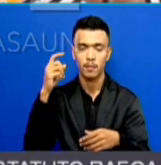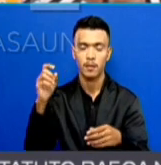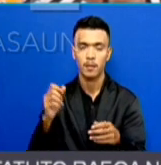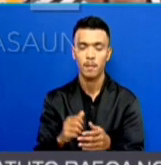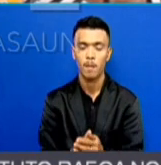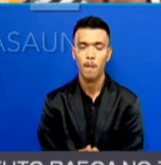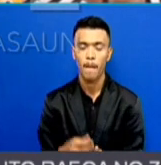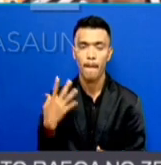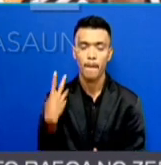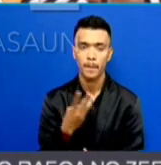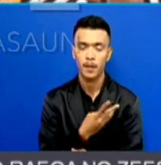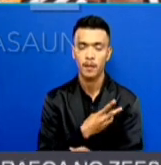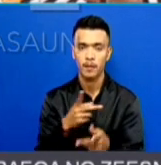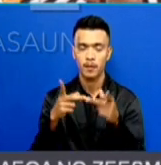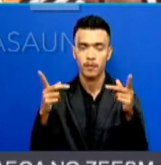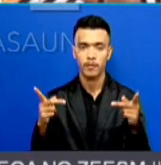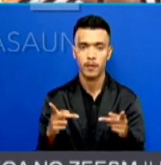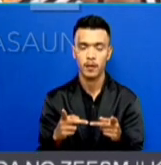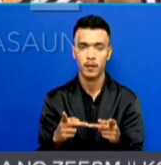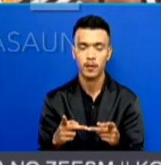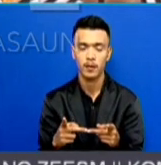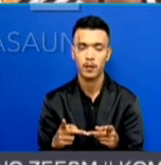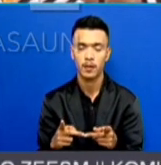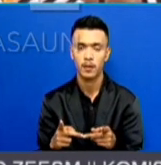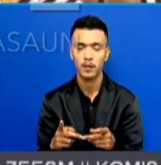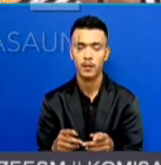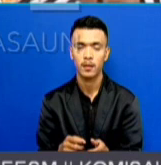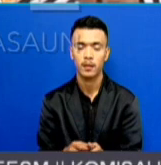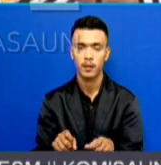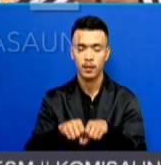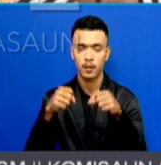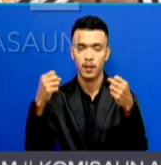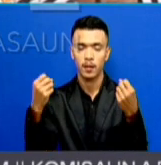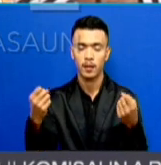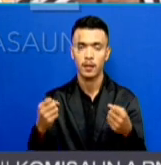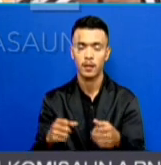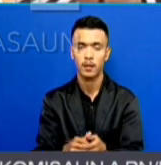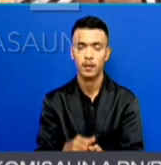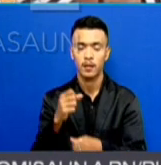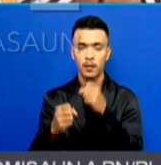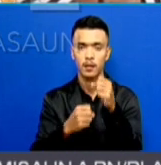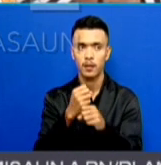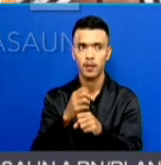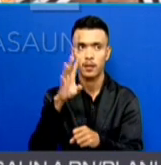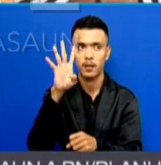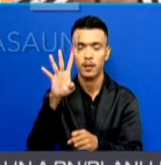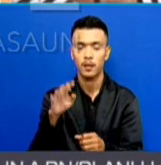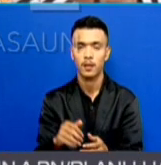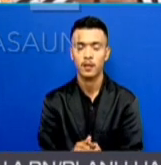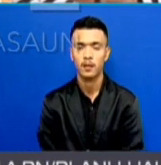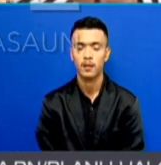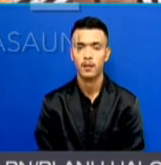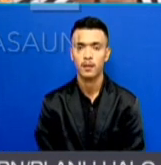aminya fati nebe mo bodi bomba nene a makina ne at komisa tinan hat ne laran la ya acesso.